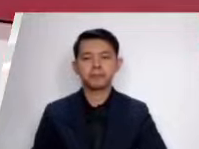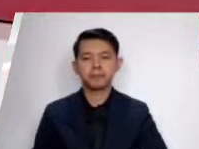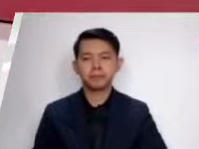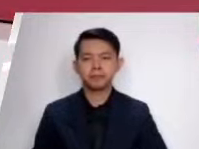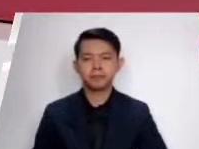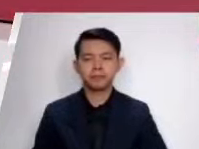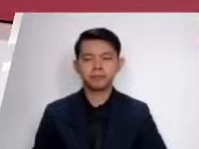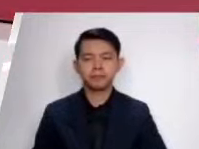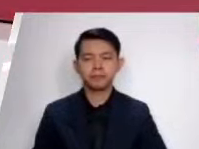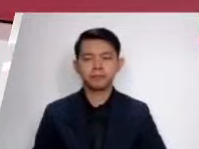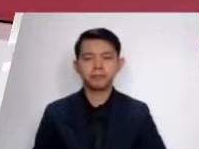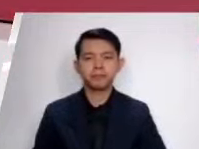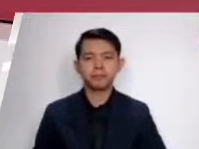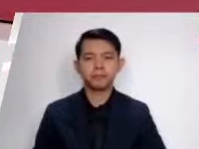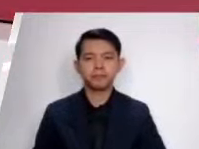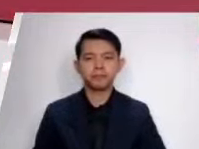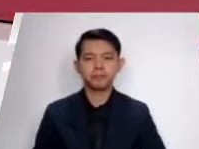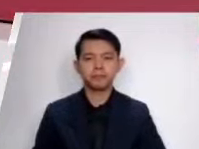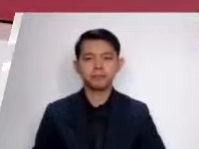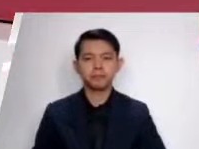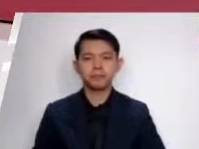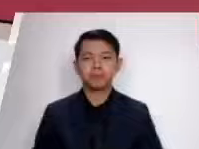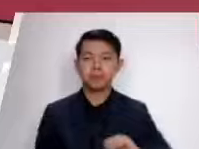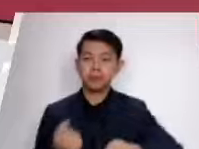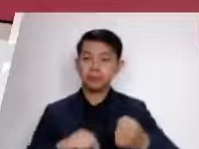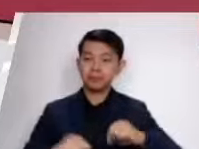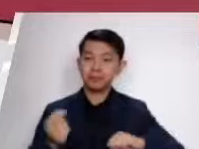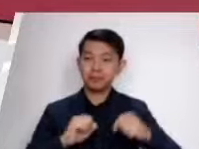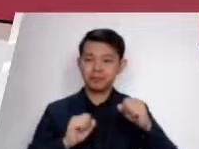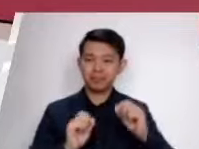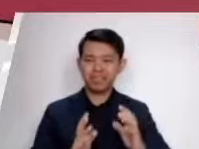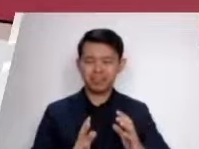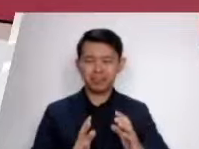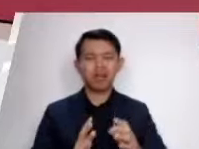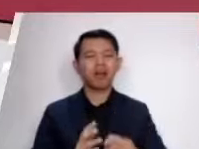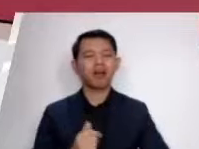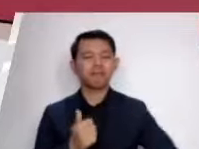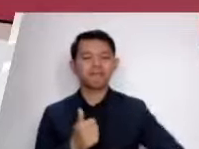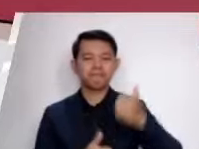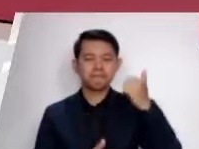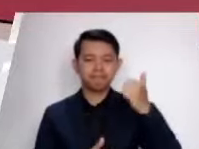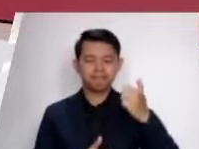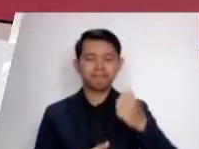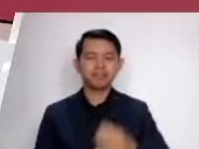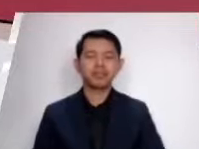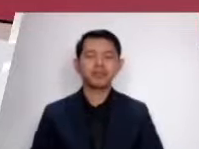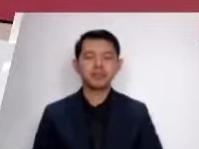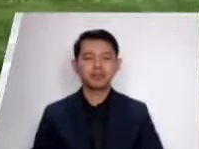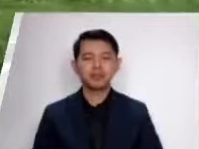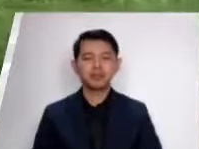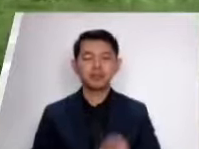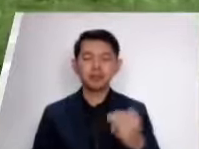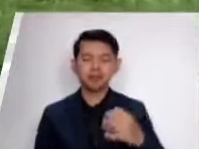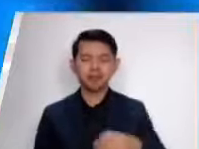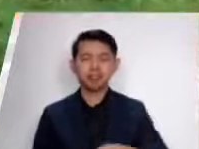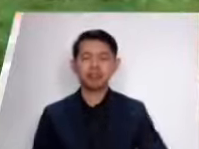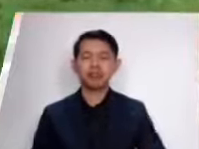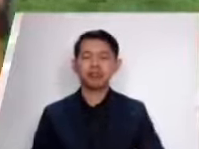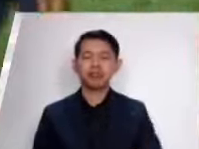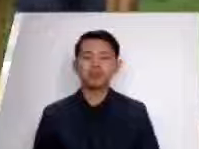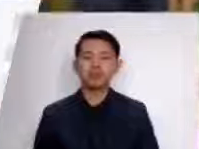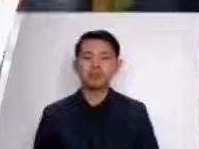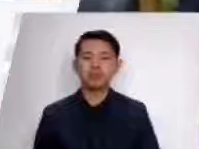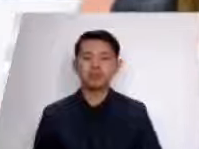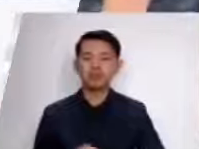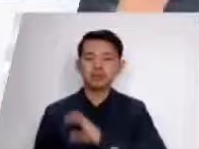Nangibabaw ang galing ng mga atleta mula sa iba't ibang universidad sa NCAA Season 99 Track and Field Championship. Itinanghal na champion sa senior division